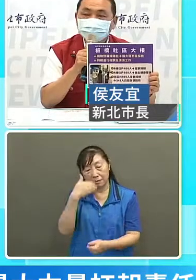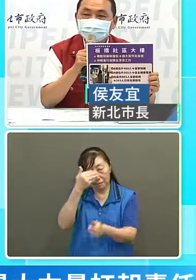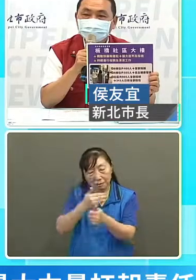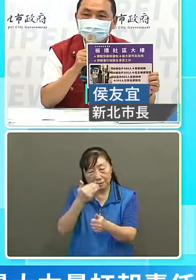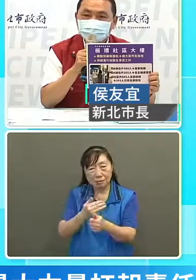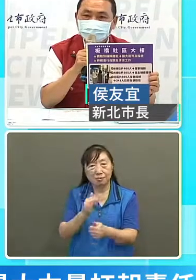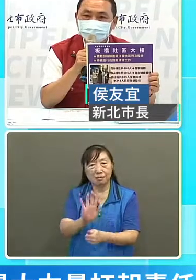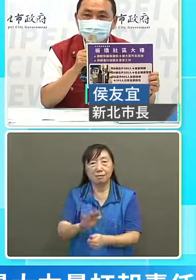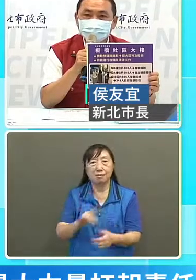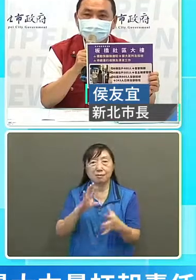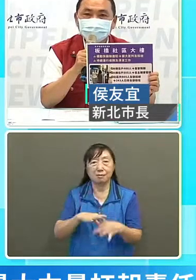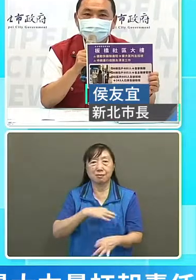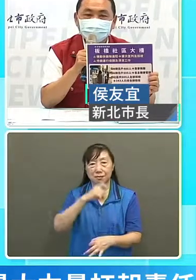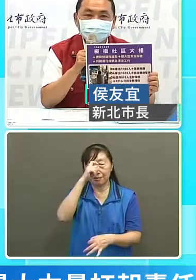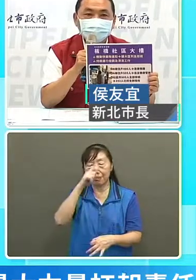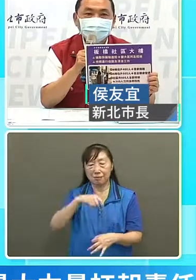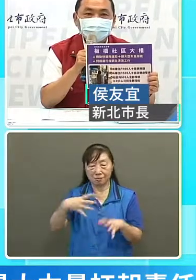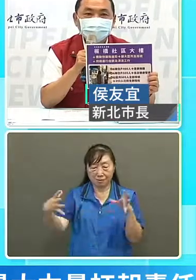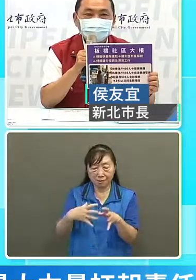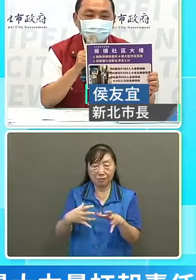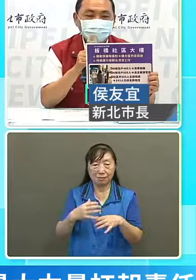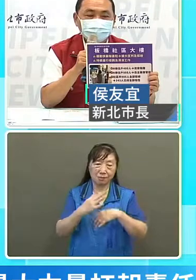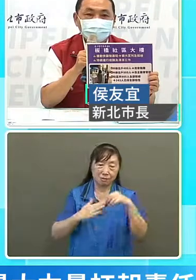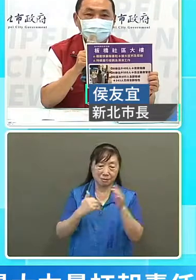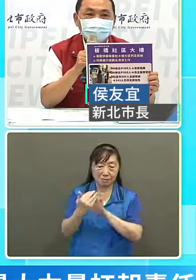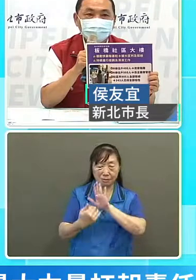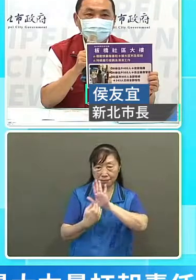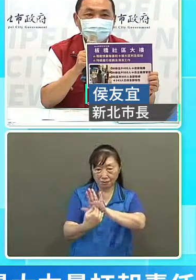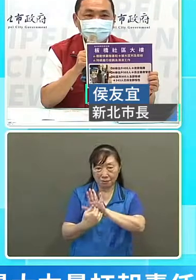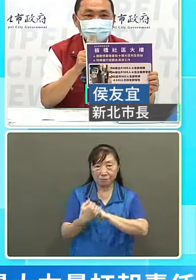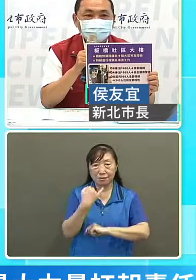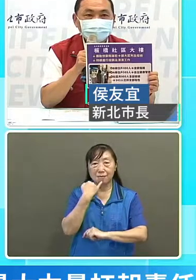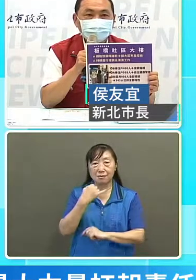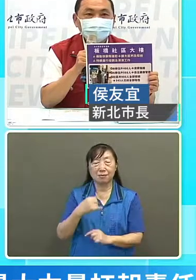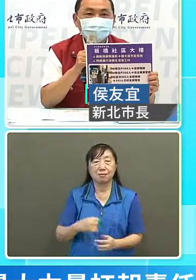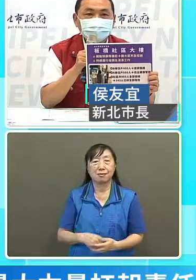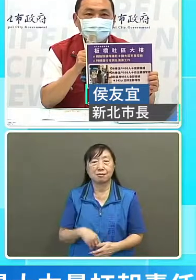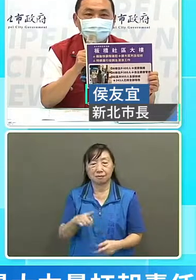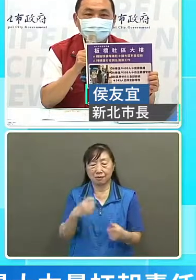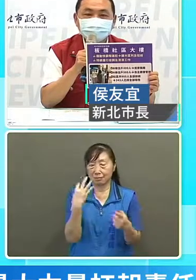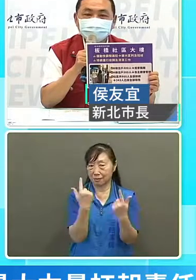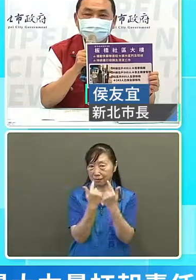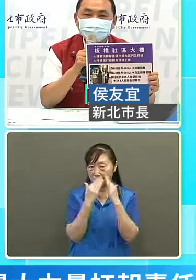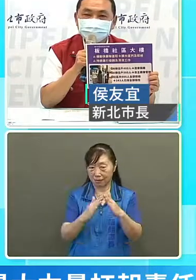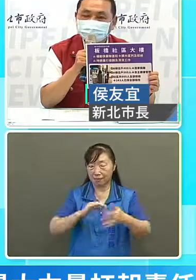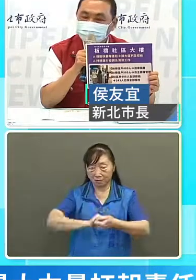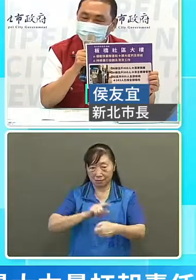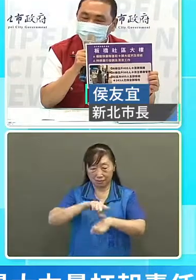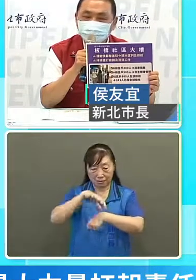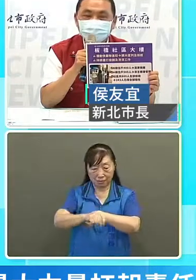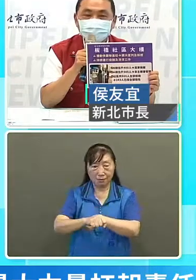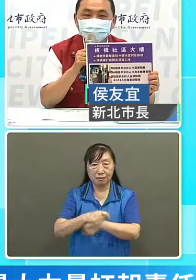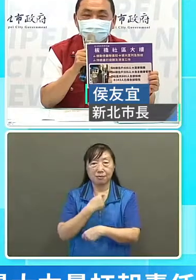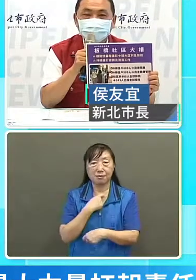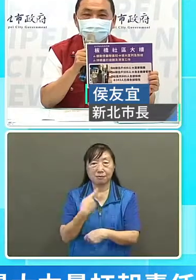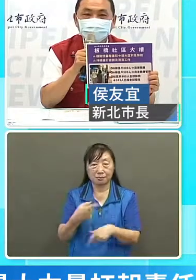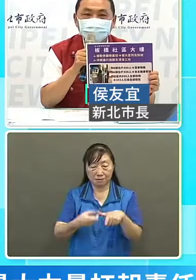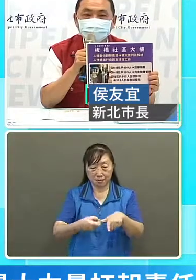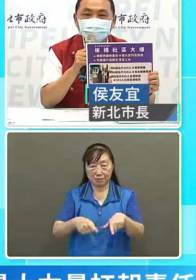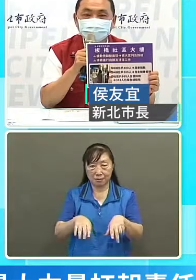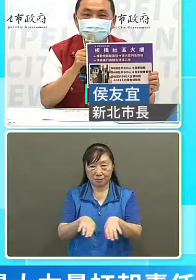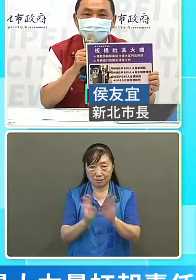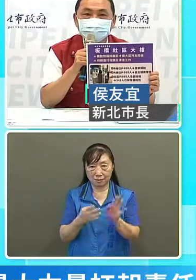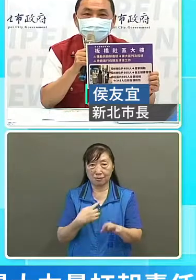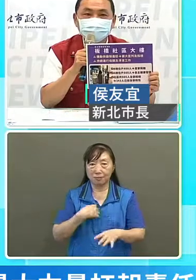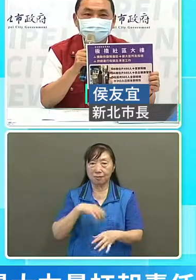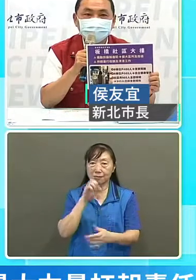我们大家全力的防疫把它做到好，新北市一定在第一个时间很公开透明的来